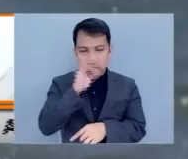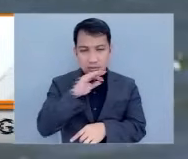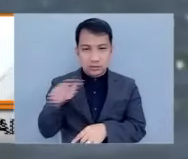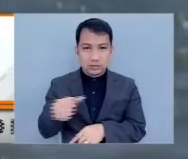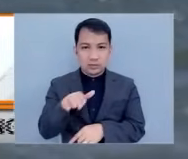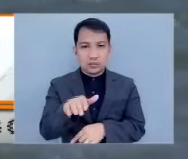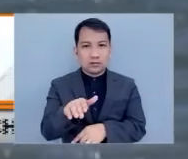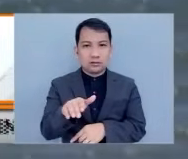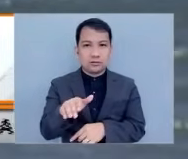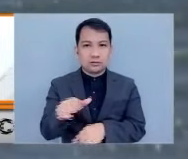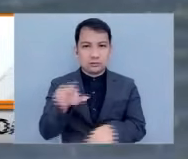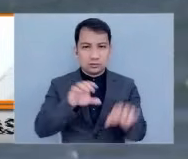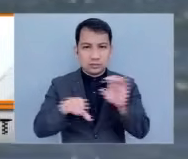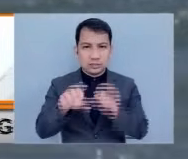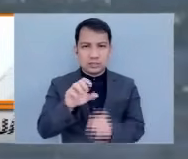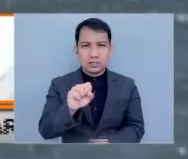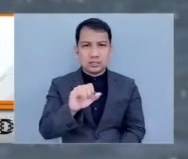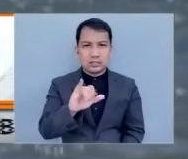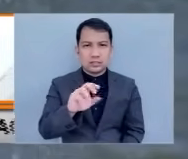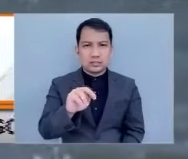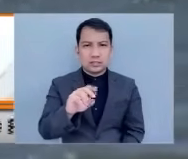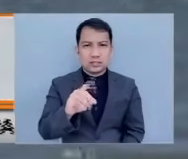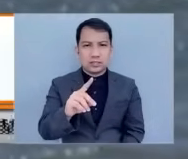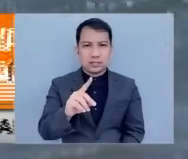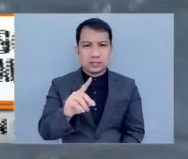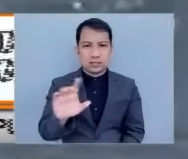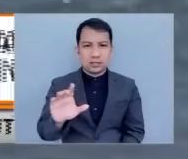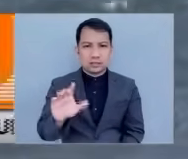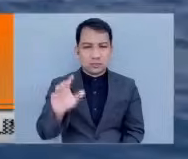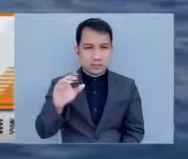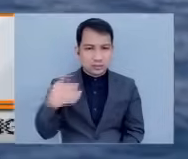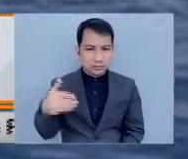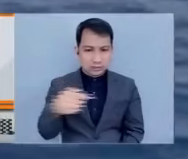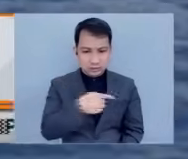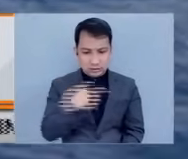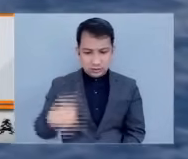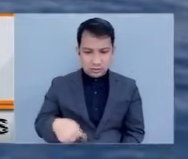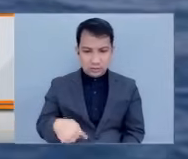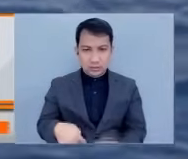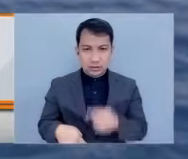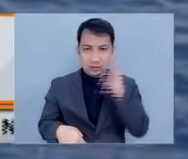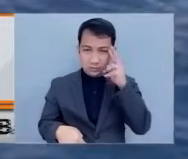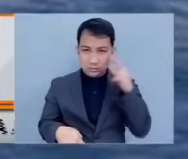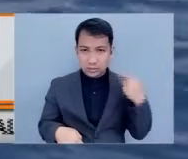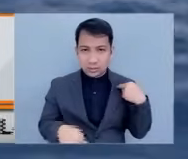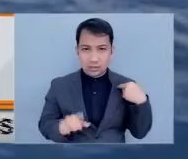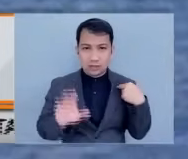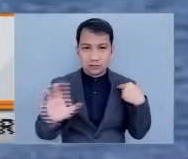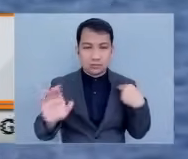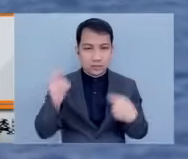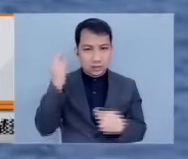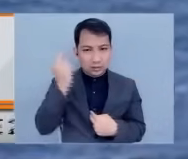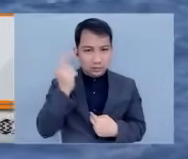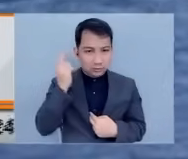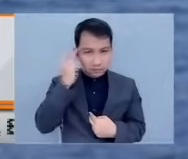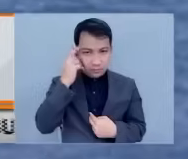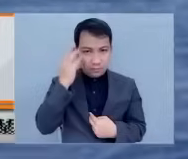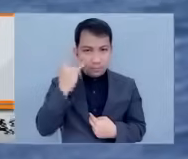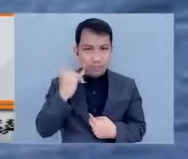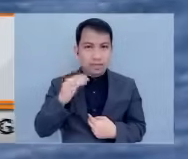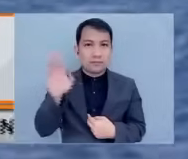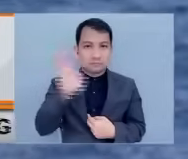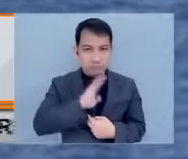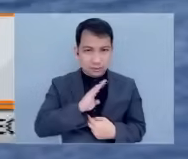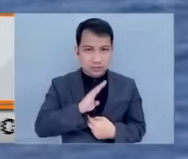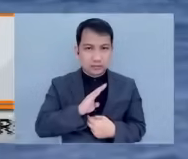gumagamit ng cyanide ang ilang Chinese at Vietnamese fishermen sa Bajo de Masinloc. Ang dahilan, para raw masira ang marine